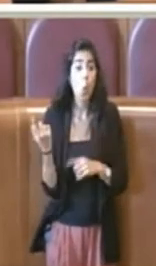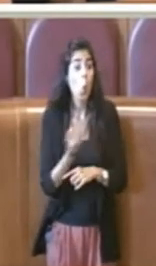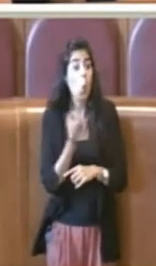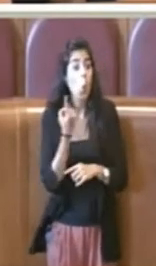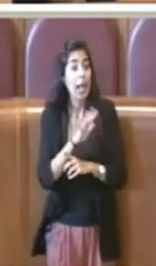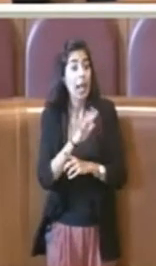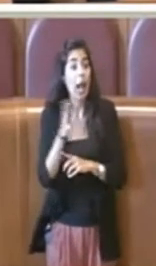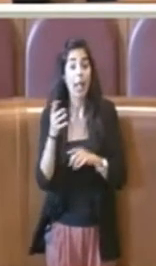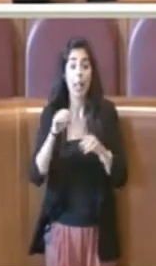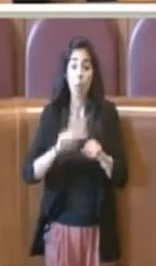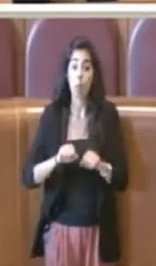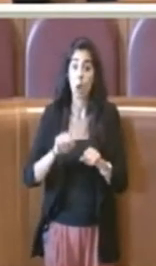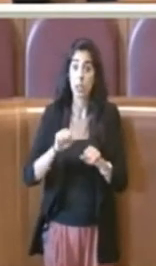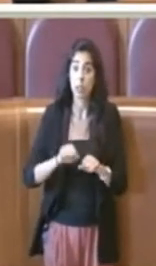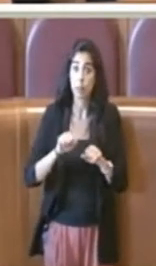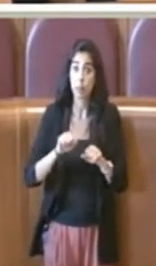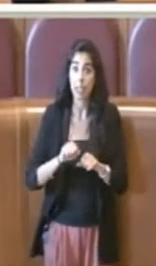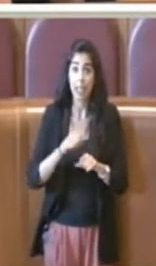era rivolgersi